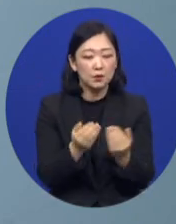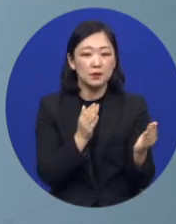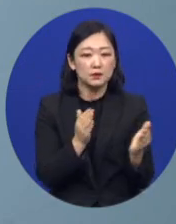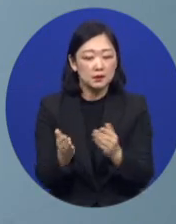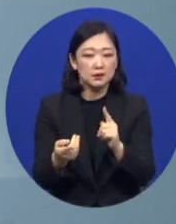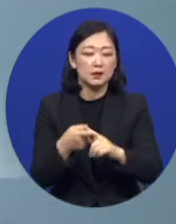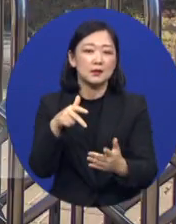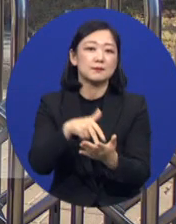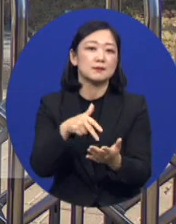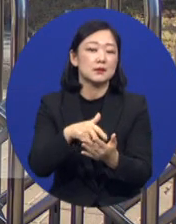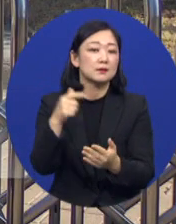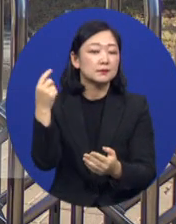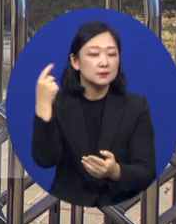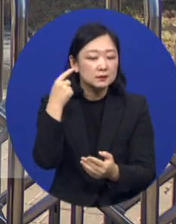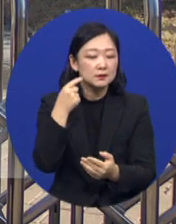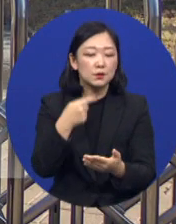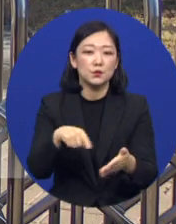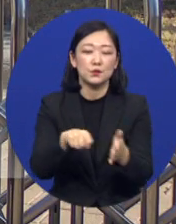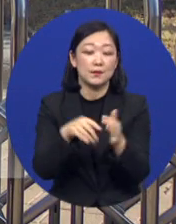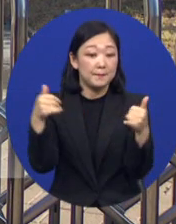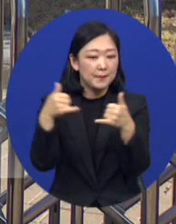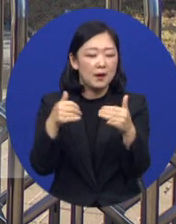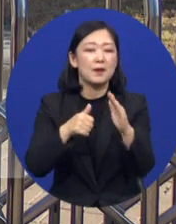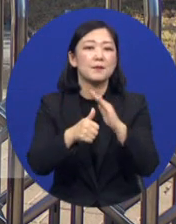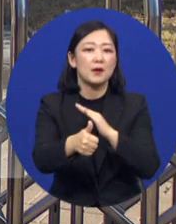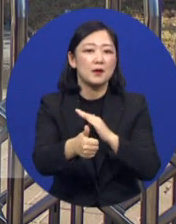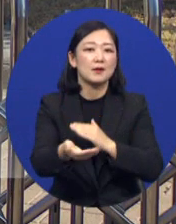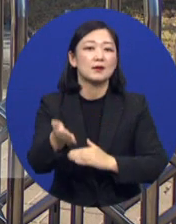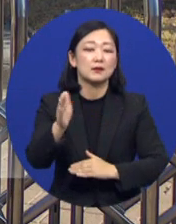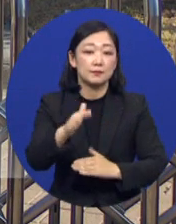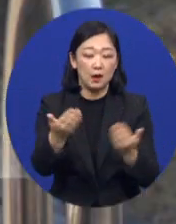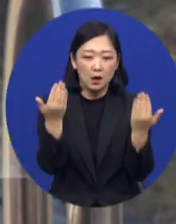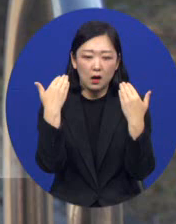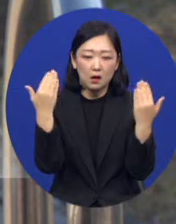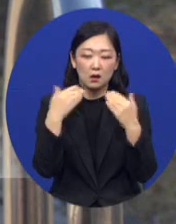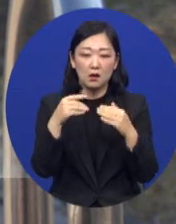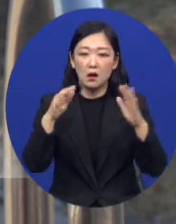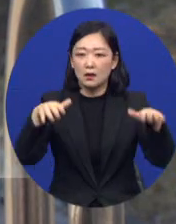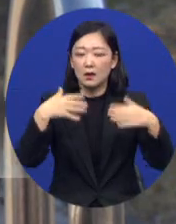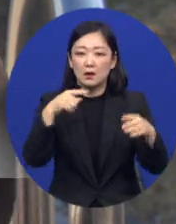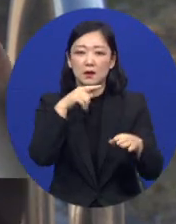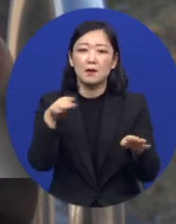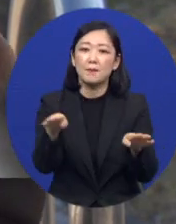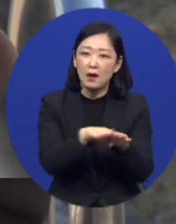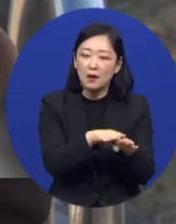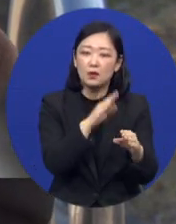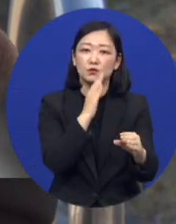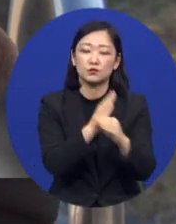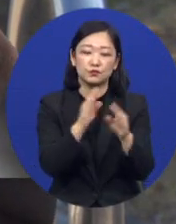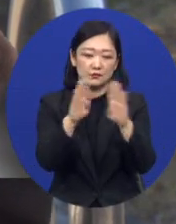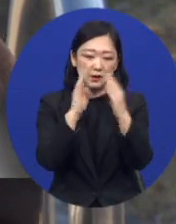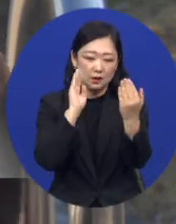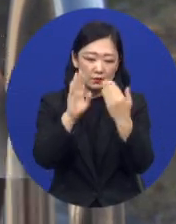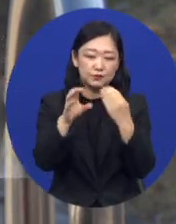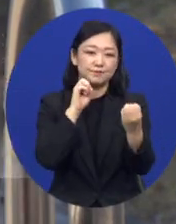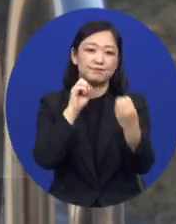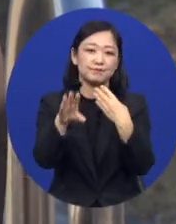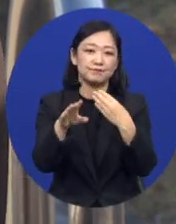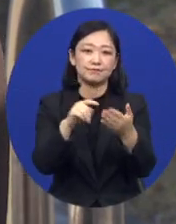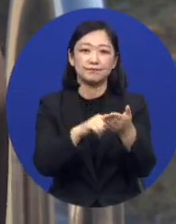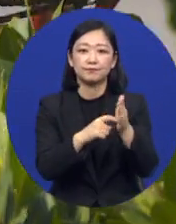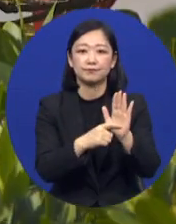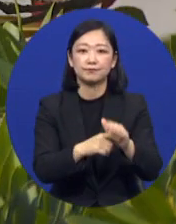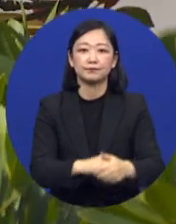대한 입장을 듣기 위해 유선 연락을 하고 방문했지만 학교 측은 가을 방학 기간 중이라며 개학 이후 답하겠다고